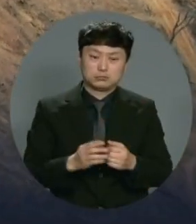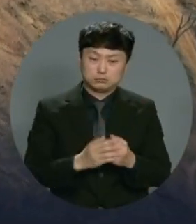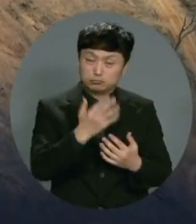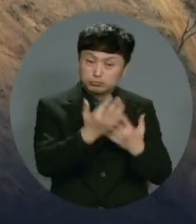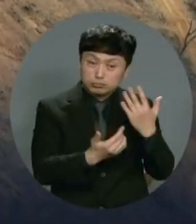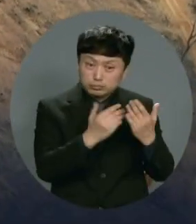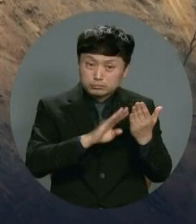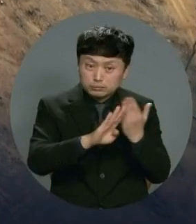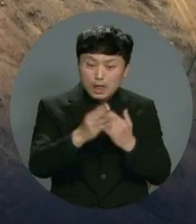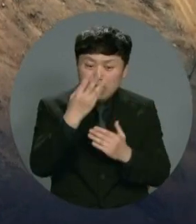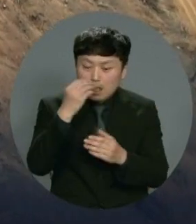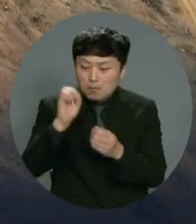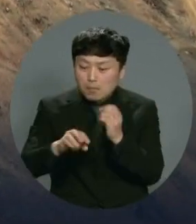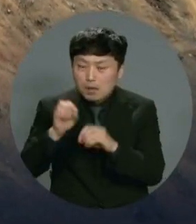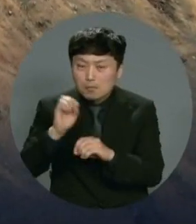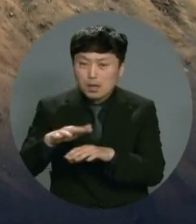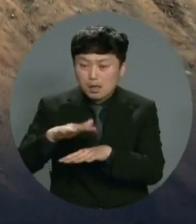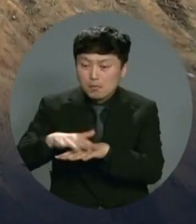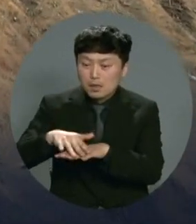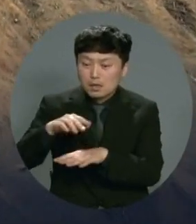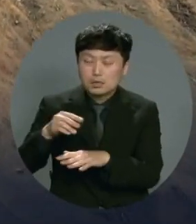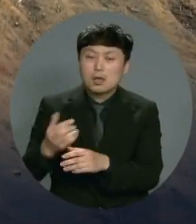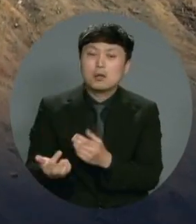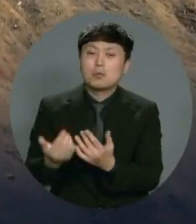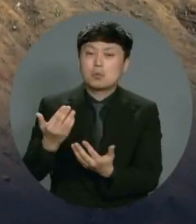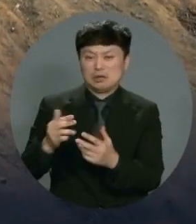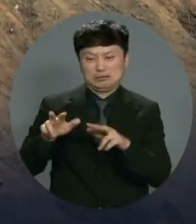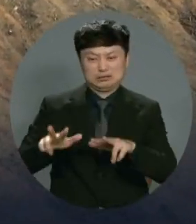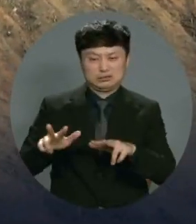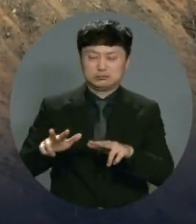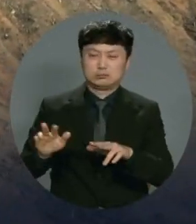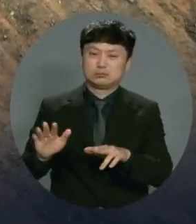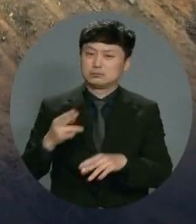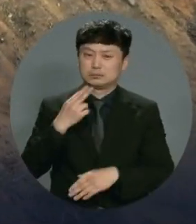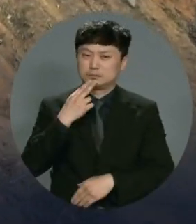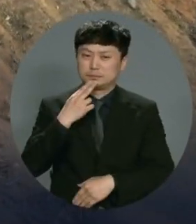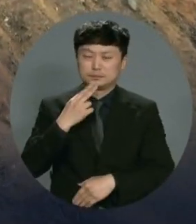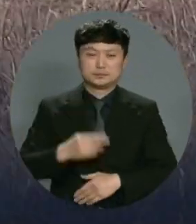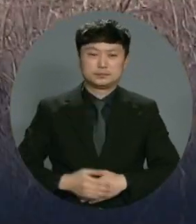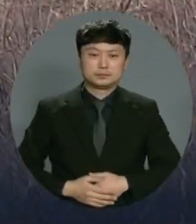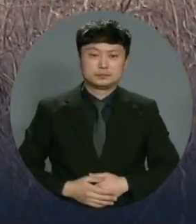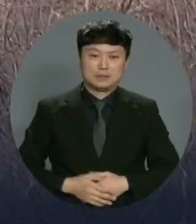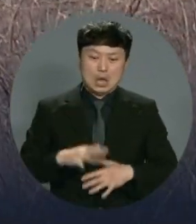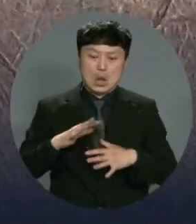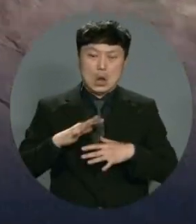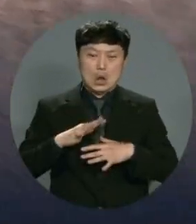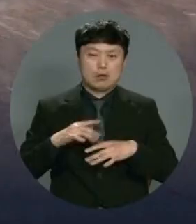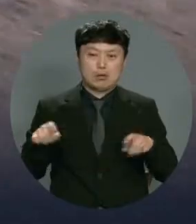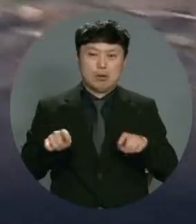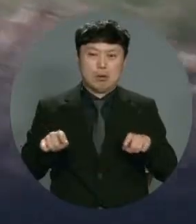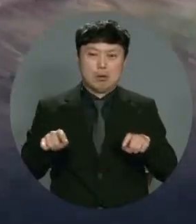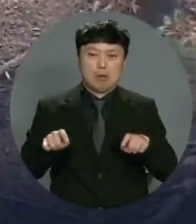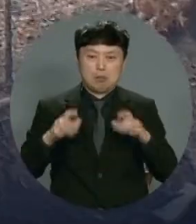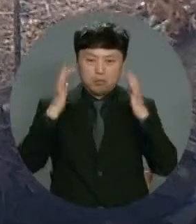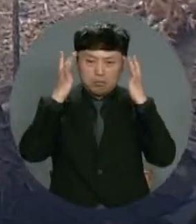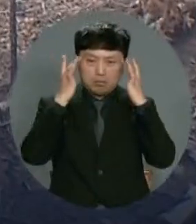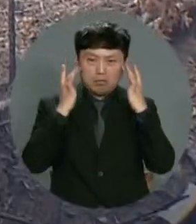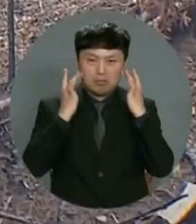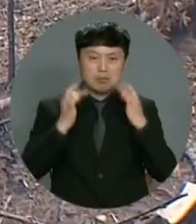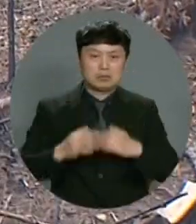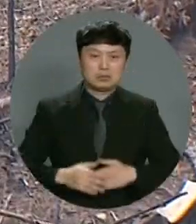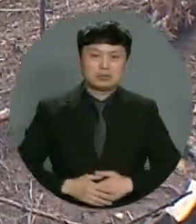뭐 나오면 논에 넣고 태웠는데 지금은 아예 안 태워요. 겁이 나가지고 혹시나